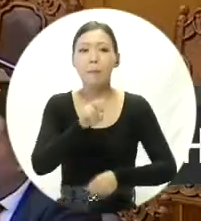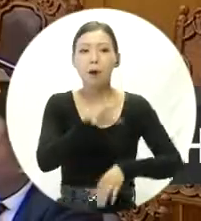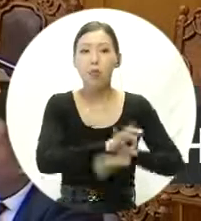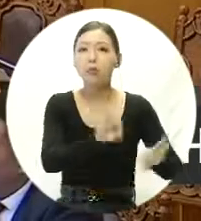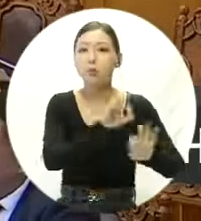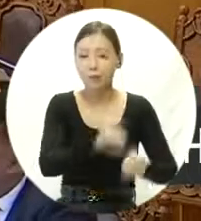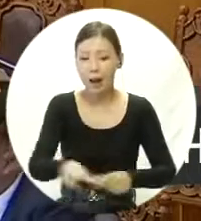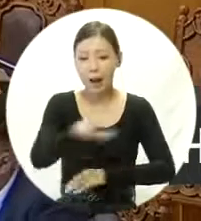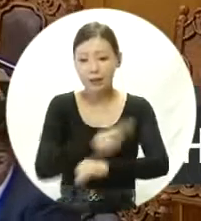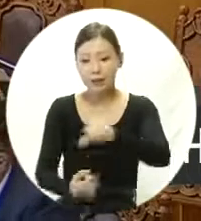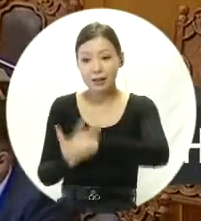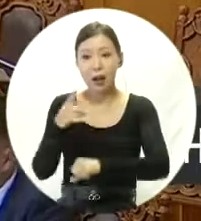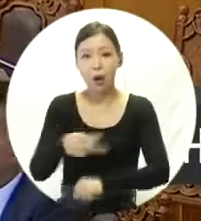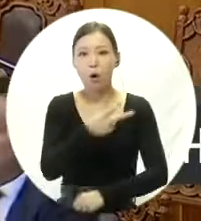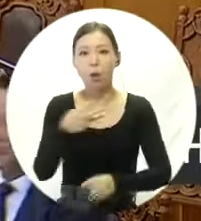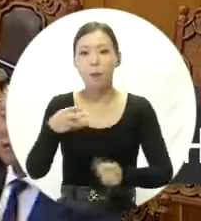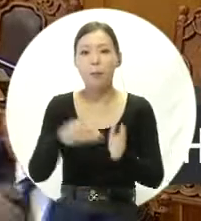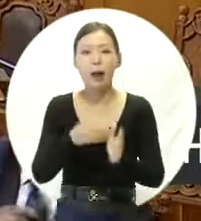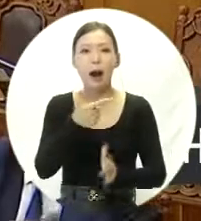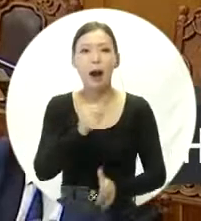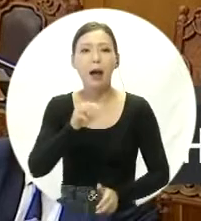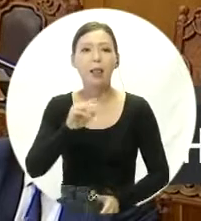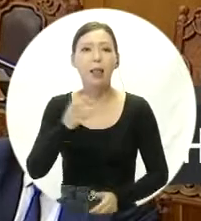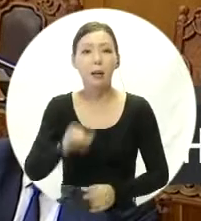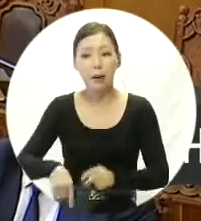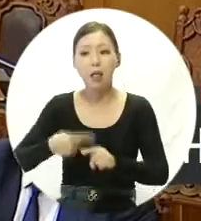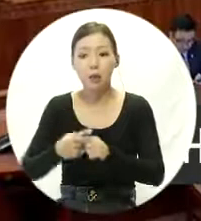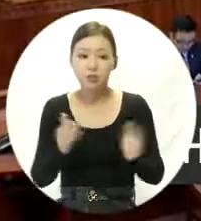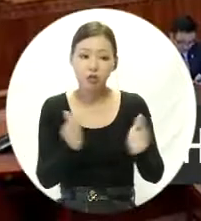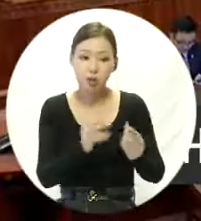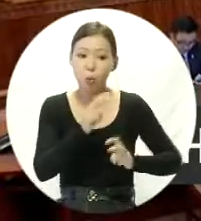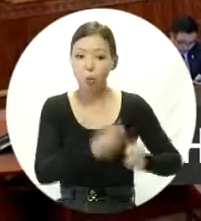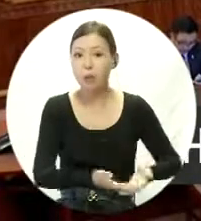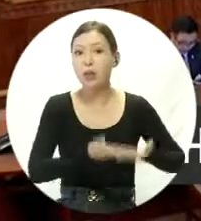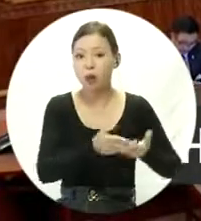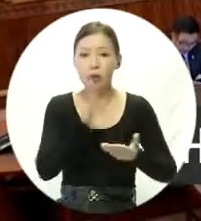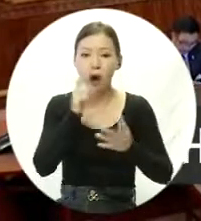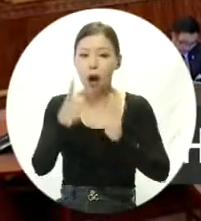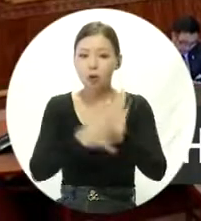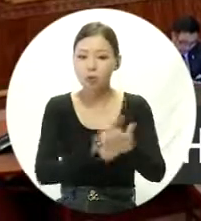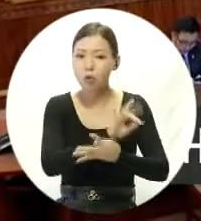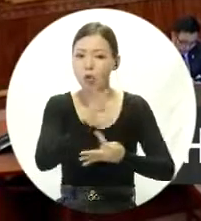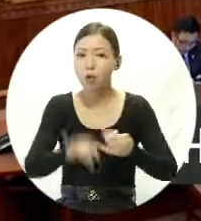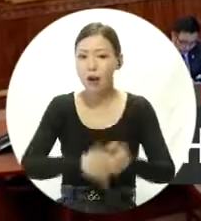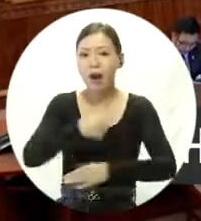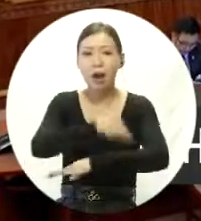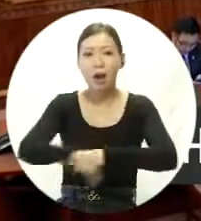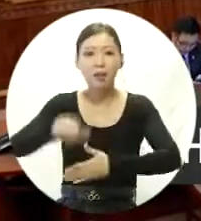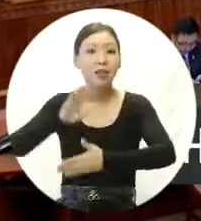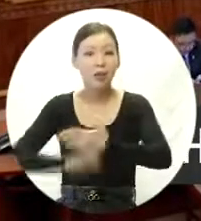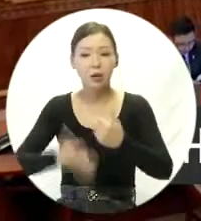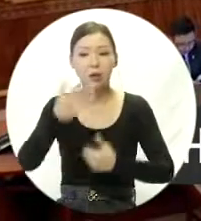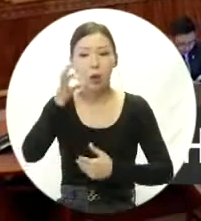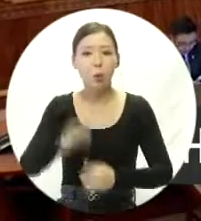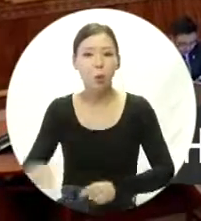газар цараалангийн талбайг 200 мянган гадалбаагаар нэмнэ. Жижиг дунд үйлдвэрлэлийг нэмнэ. Хүнсний 19 нэр төрлийн бүтээгдэхүүний гайлийн татварыг 5%